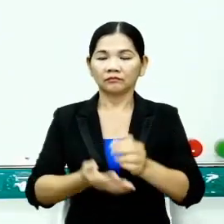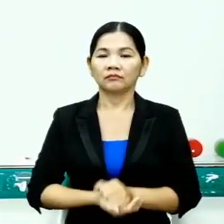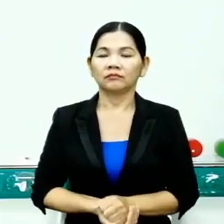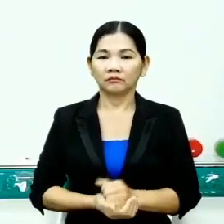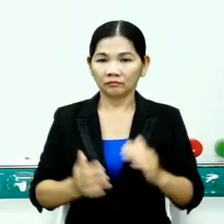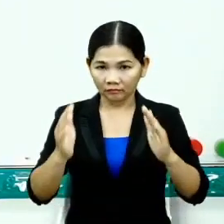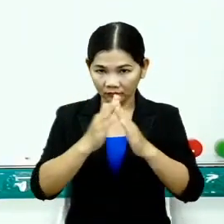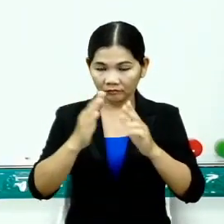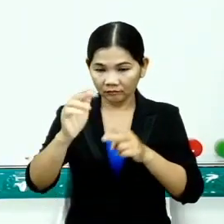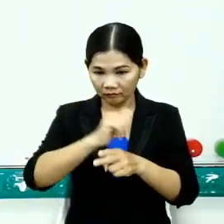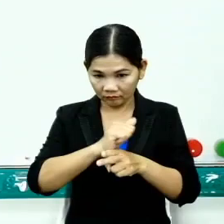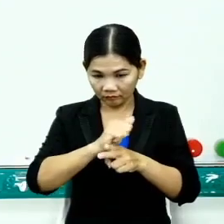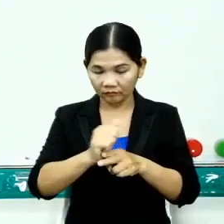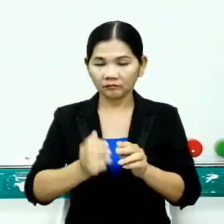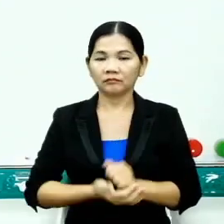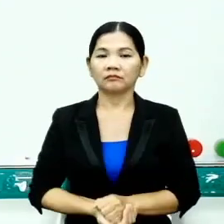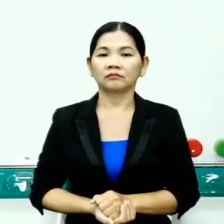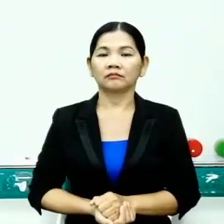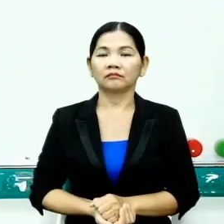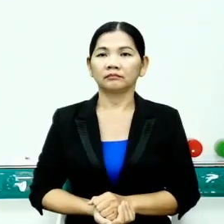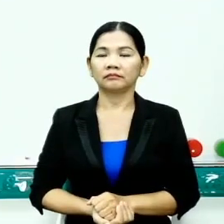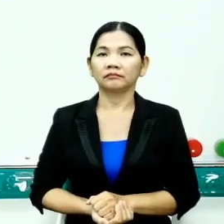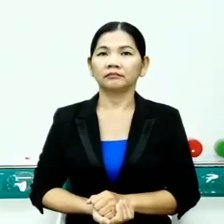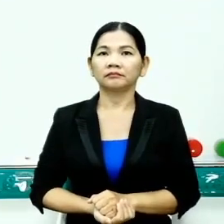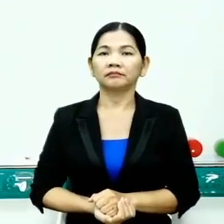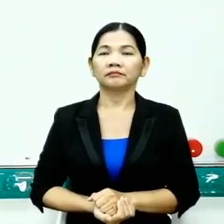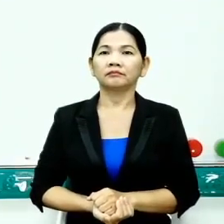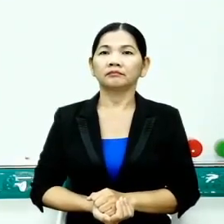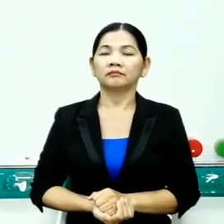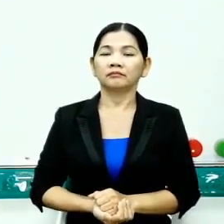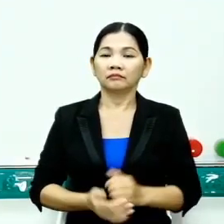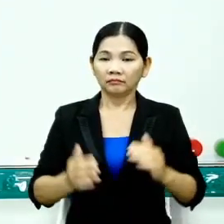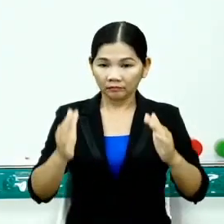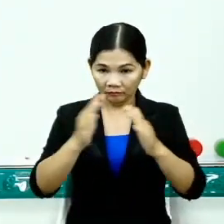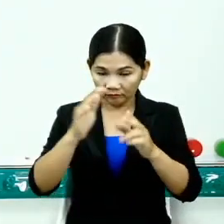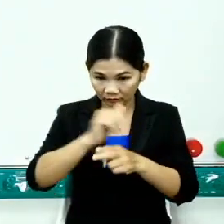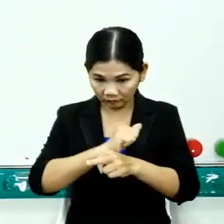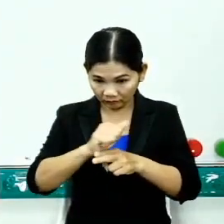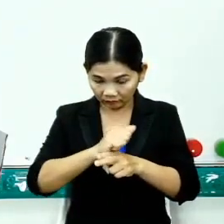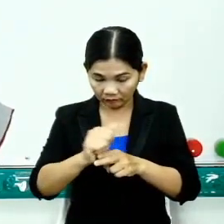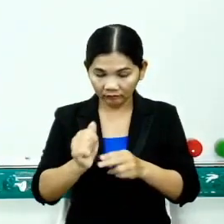គឺកិច្ចការផ្ទះរបស់យើងជារួមមើលកិច្ចការផ្ទះ